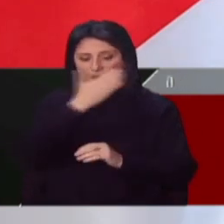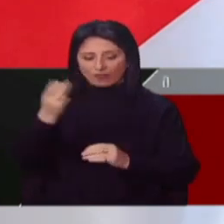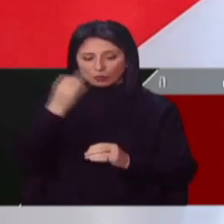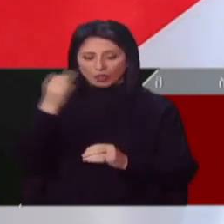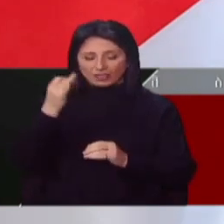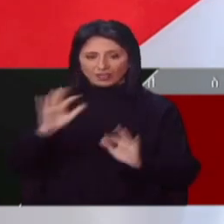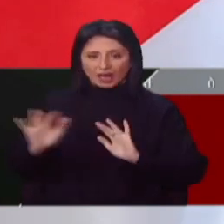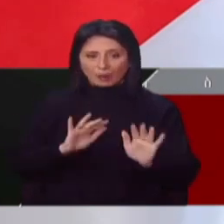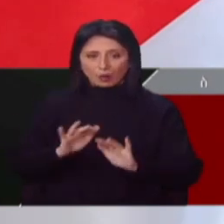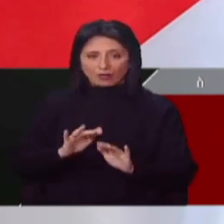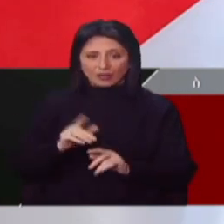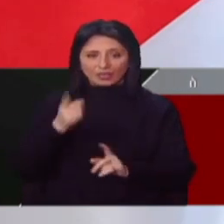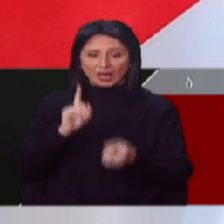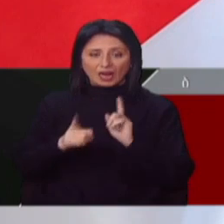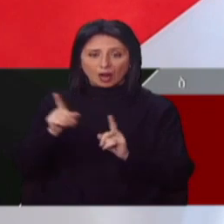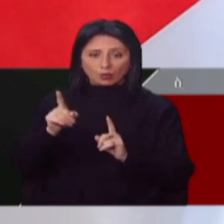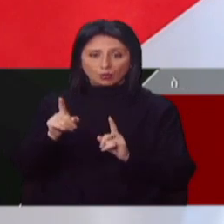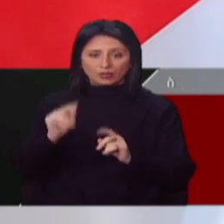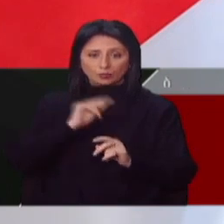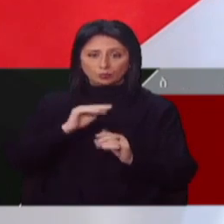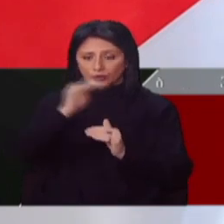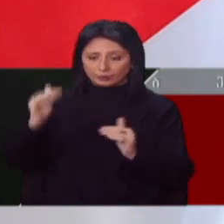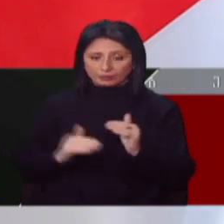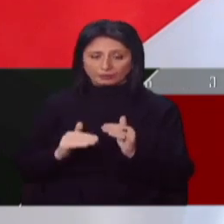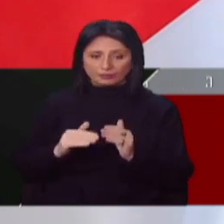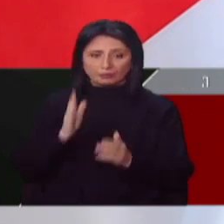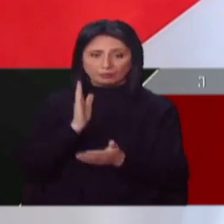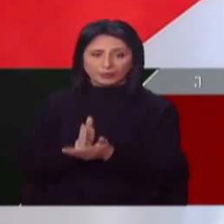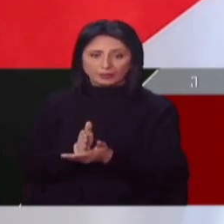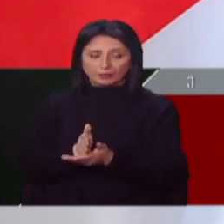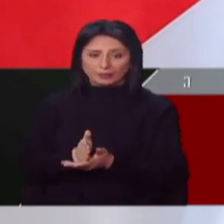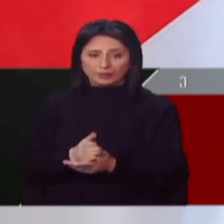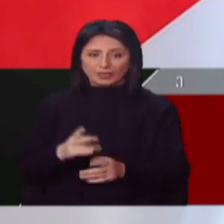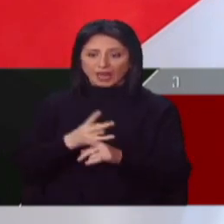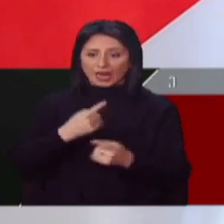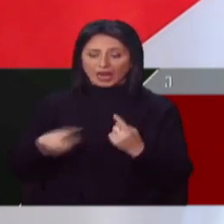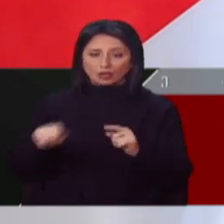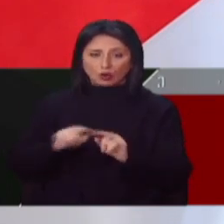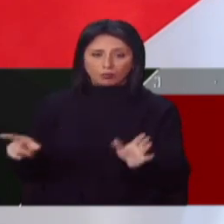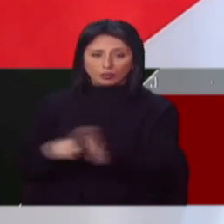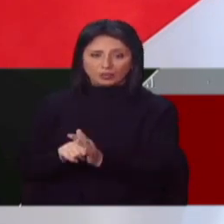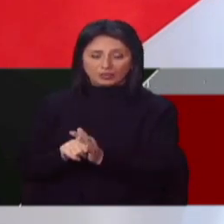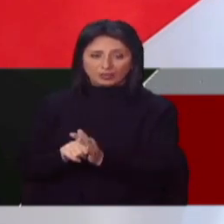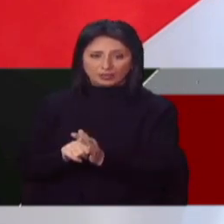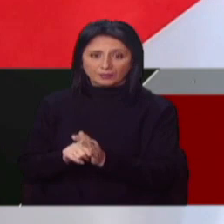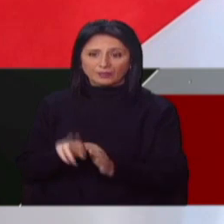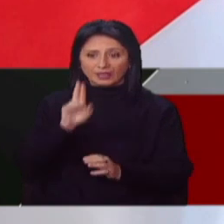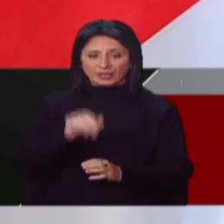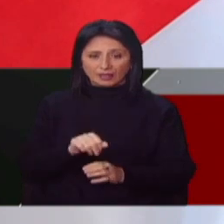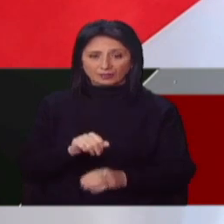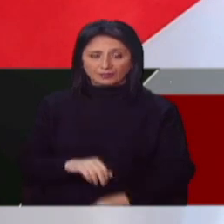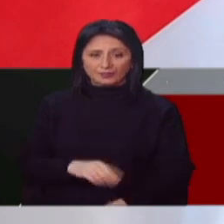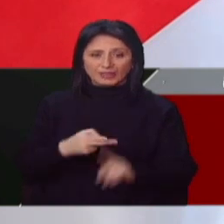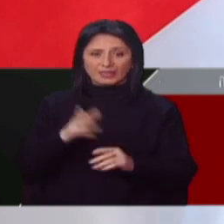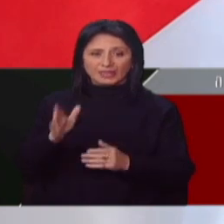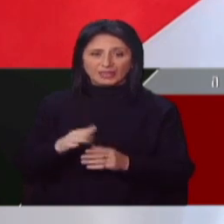ინტერესები გემოქმედა, ის რეალურად მუშაობს პირდაპირ რადიკალურ ოპოზიციასთან ერთად და